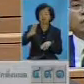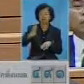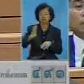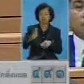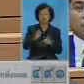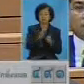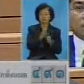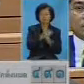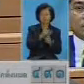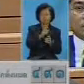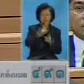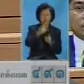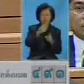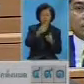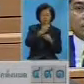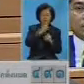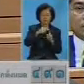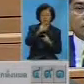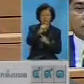27กรกฎาคม2555นะ